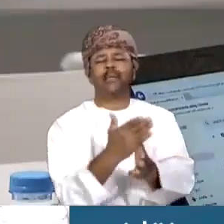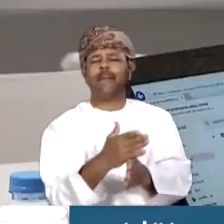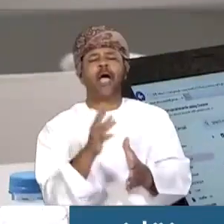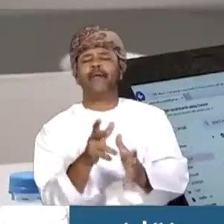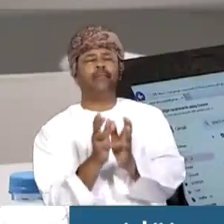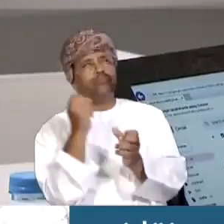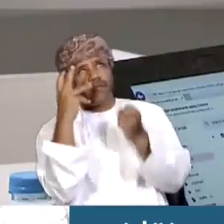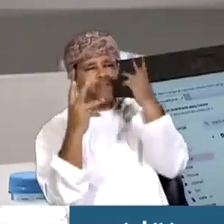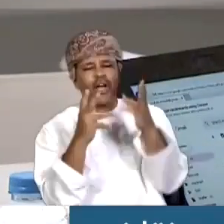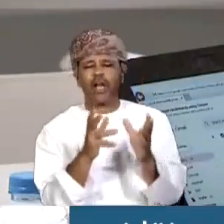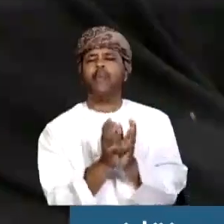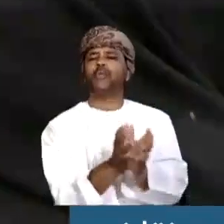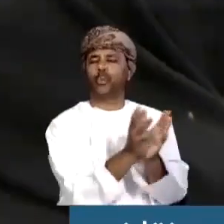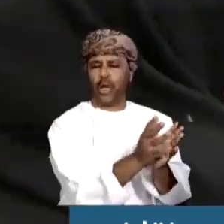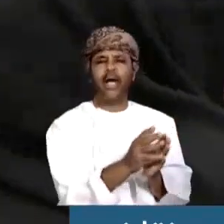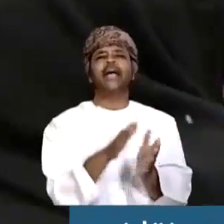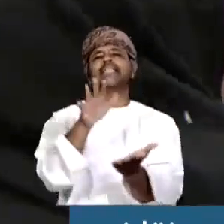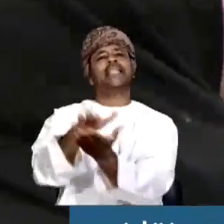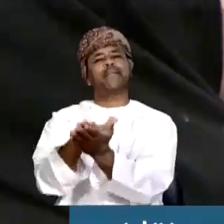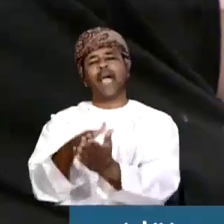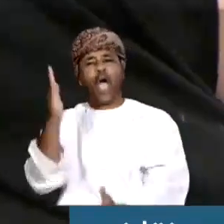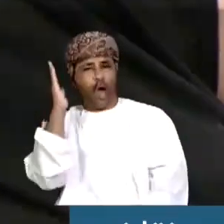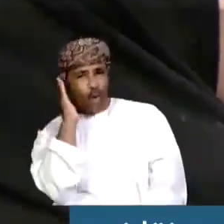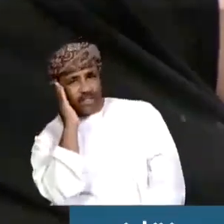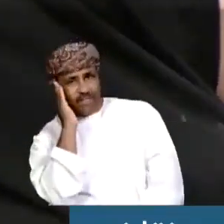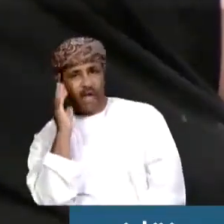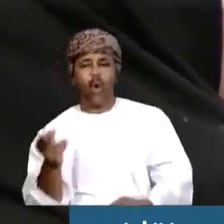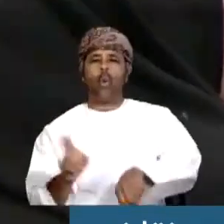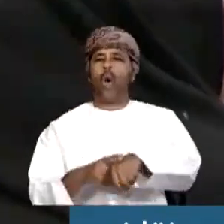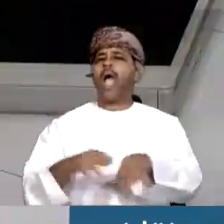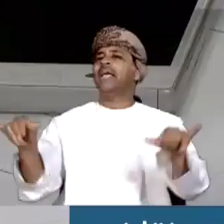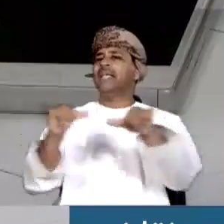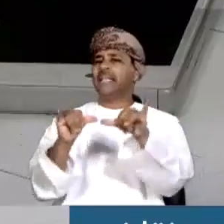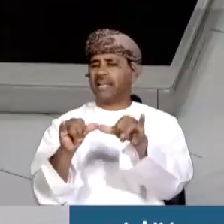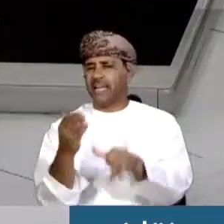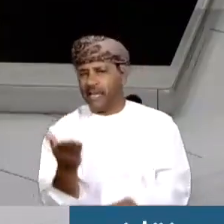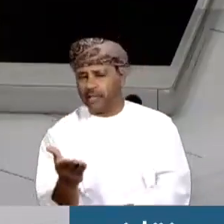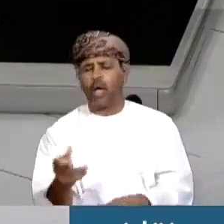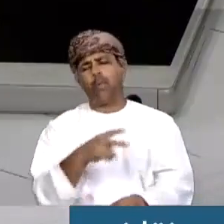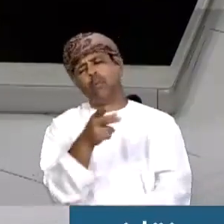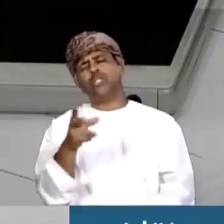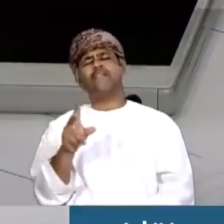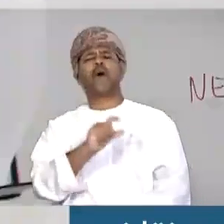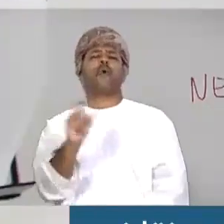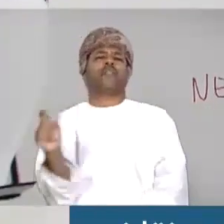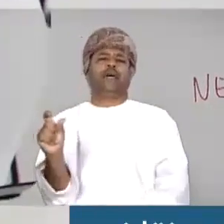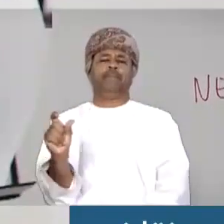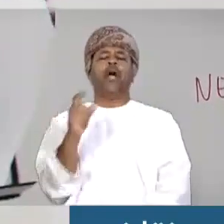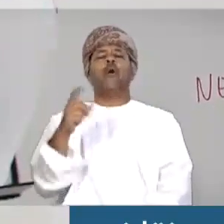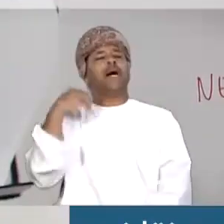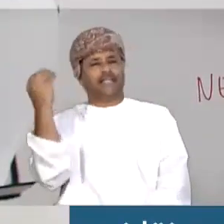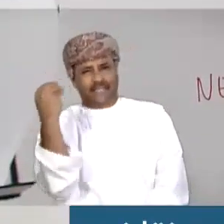من الأفكار في مجالات تطبيقات الهواتف الذكية أو شبكة الإنترنت في مختلف المجالات